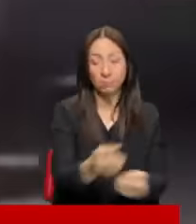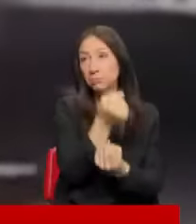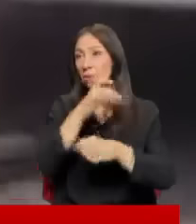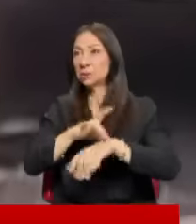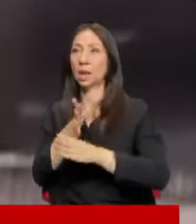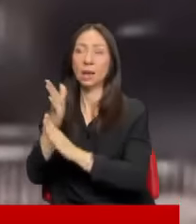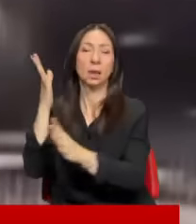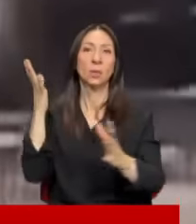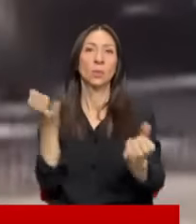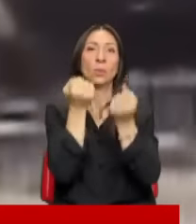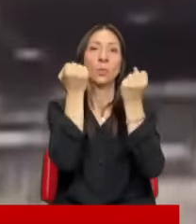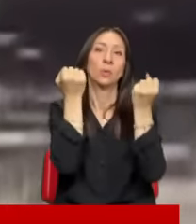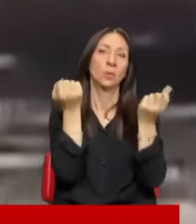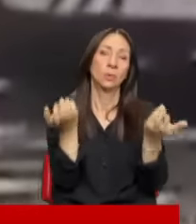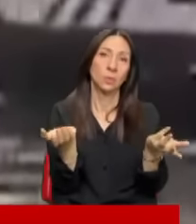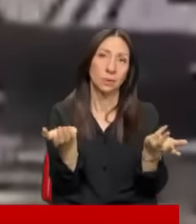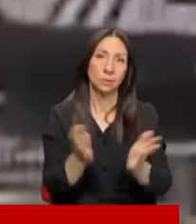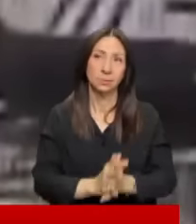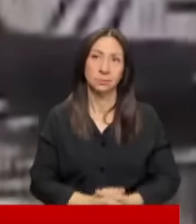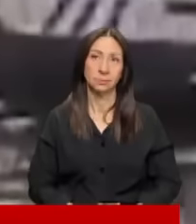kurtarıldı.